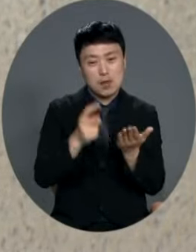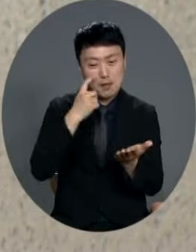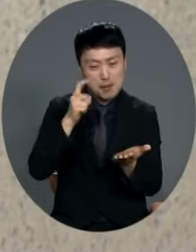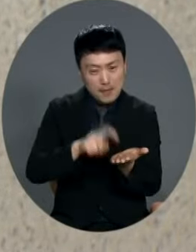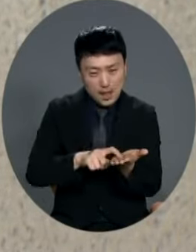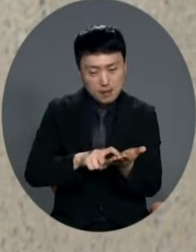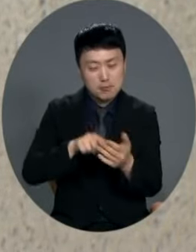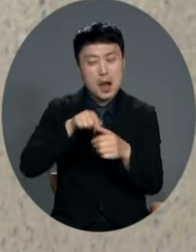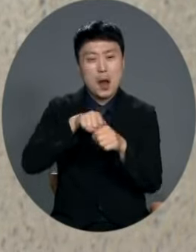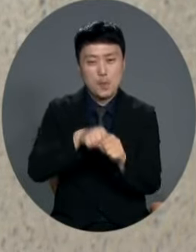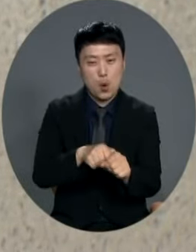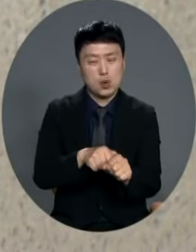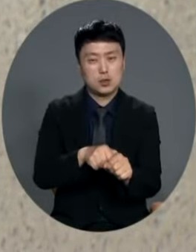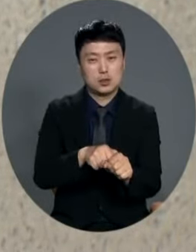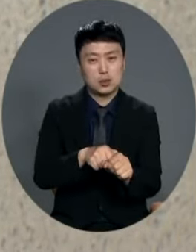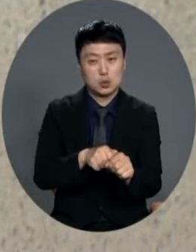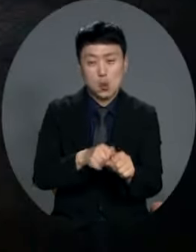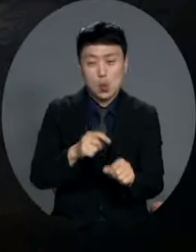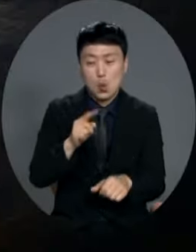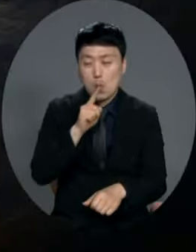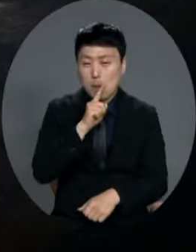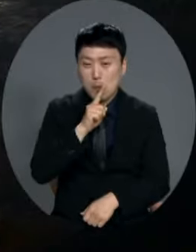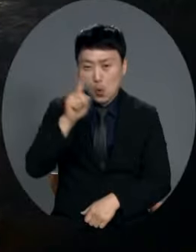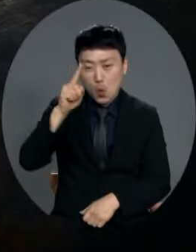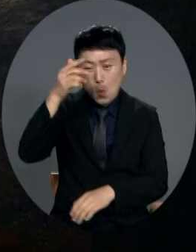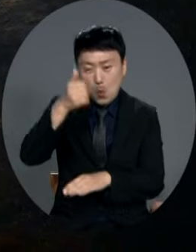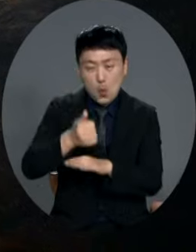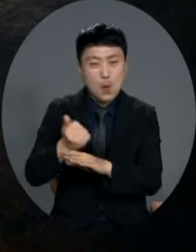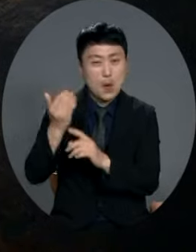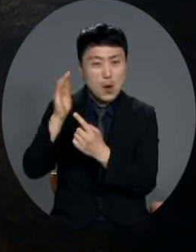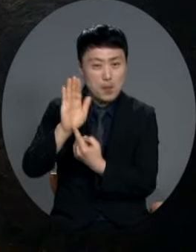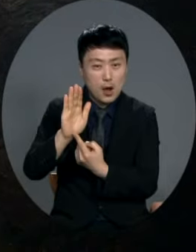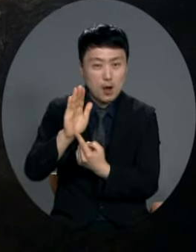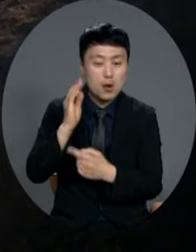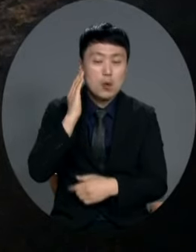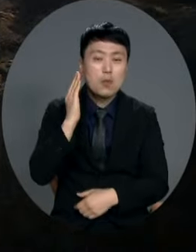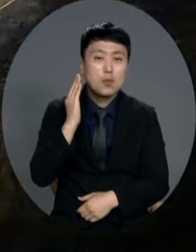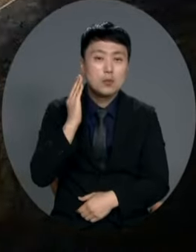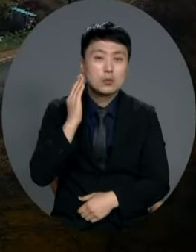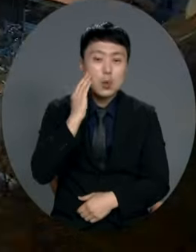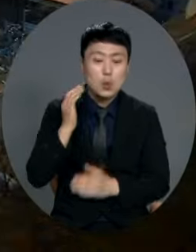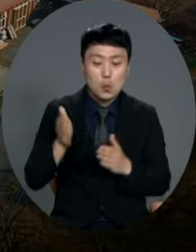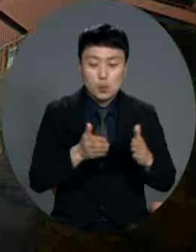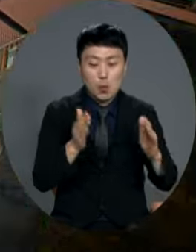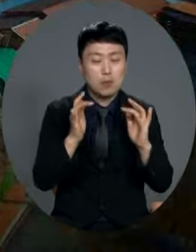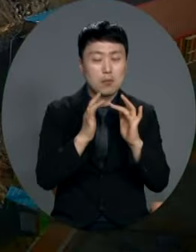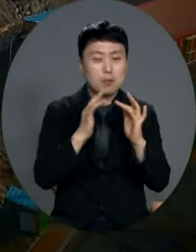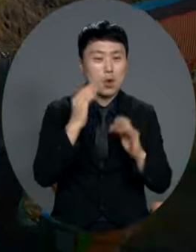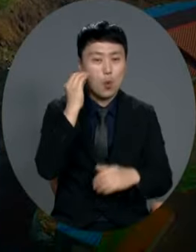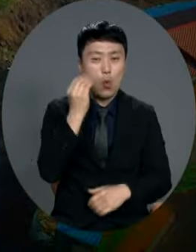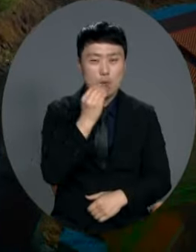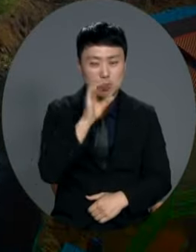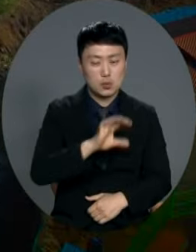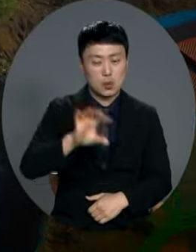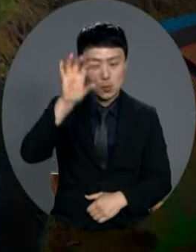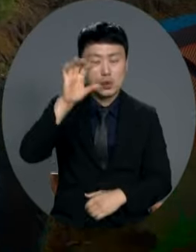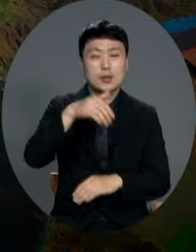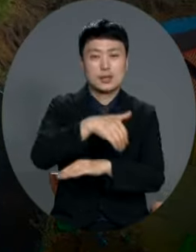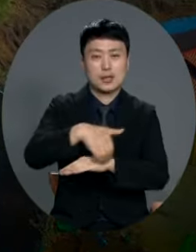징계수위를 정해 감사결과를 통보하는 한편 청 홈페이지에도 공개하도록 할 방침이라고